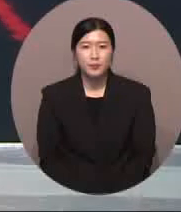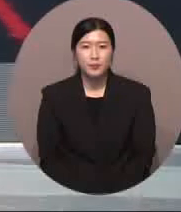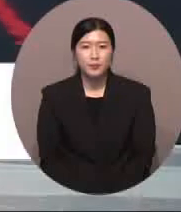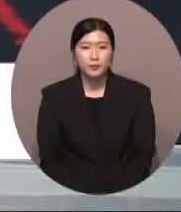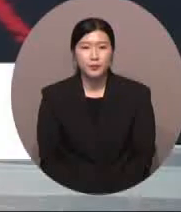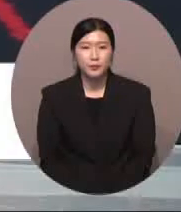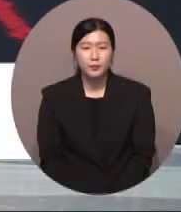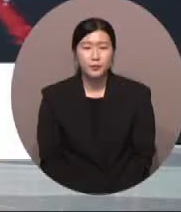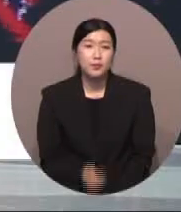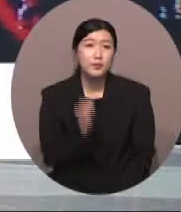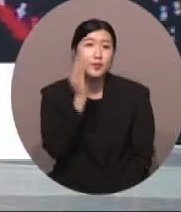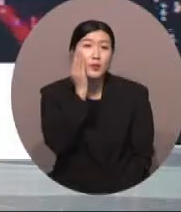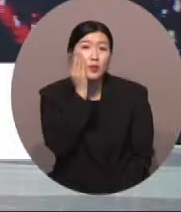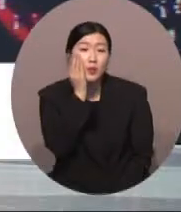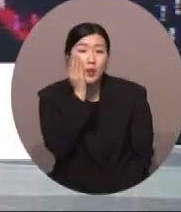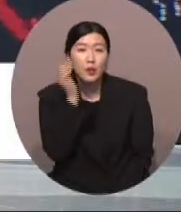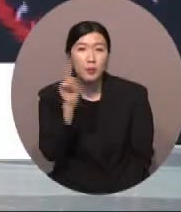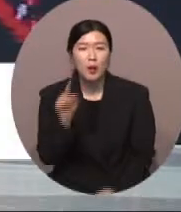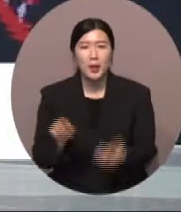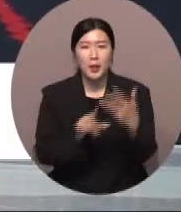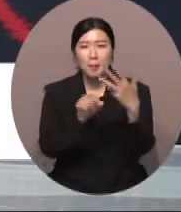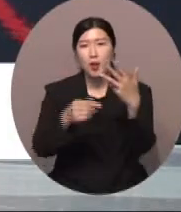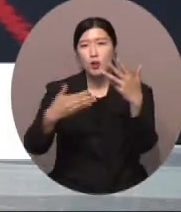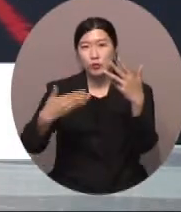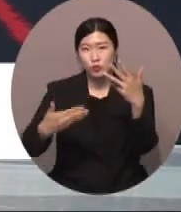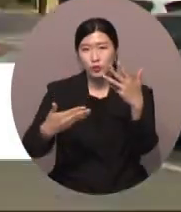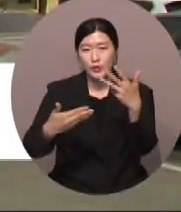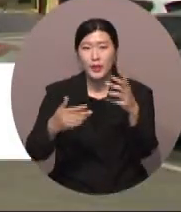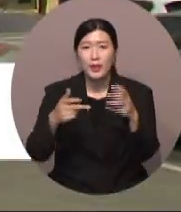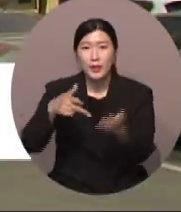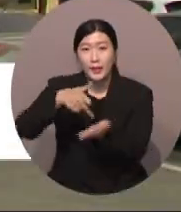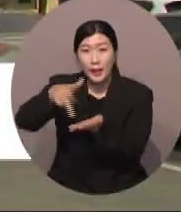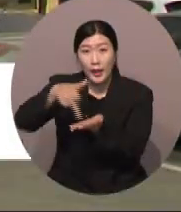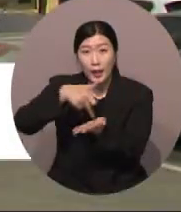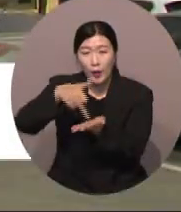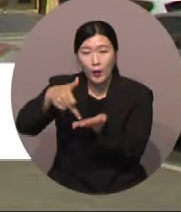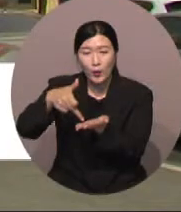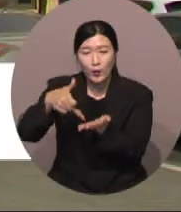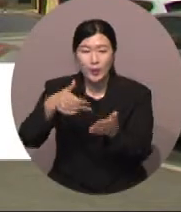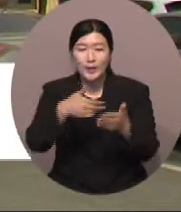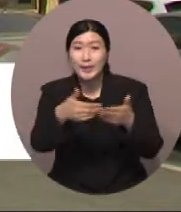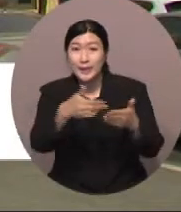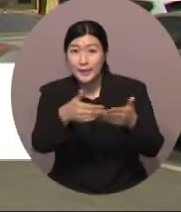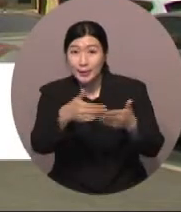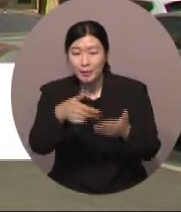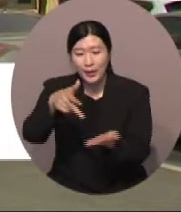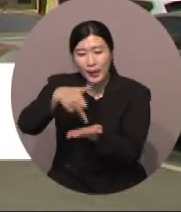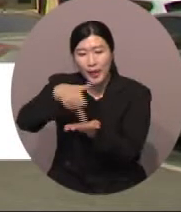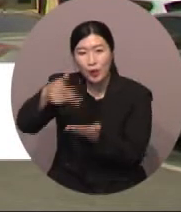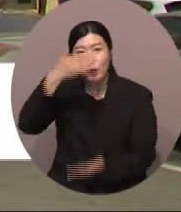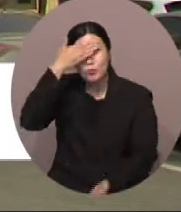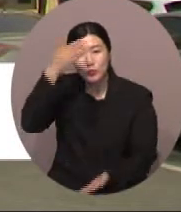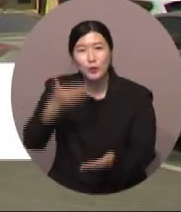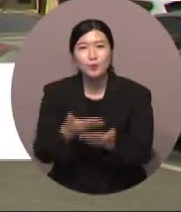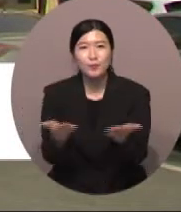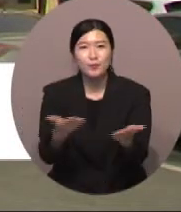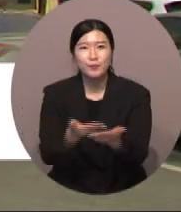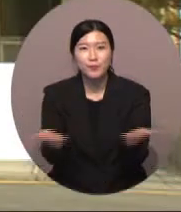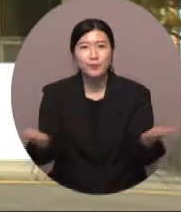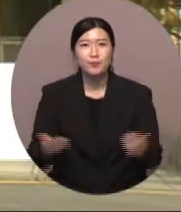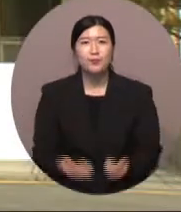청양군 이 오는 9일부터 자체 제작한 관광 캐릭터 청향 이에 이모티콘을 카카오톡에서 무료로